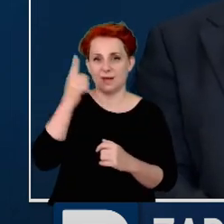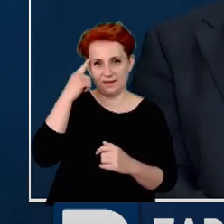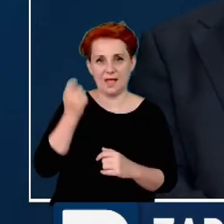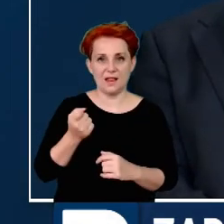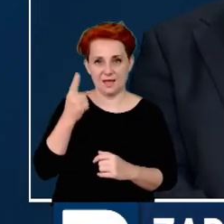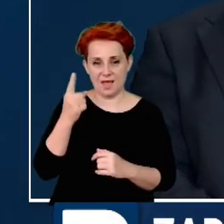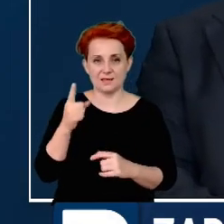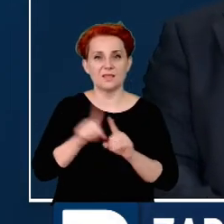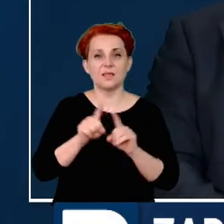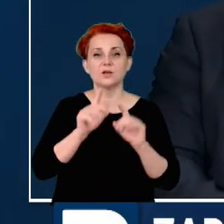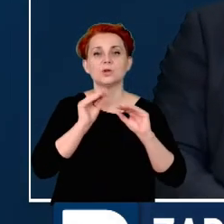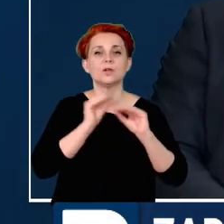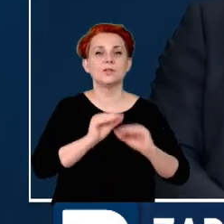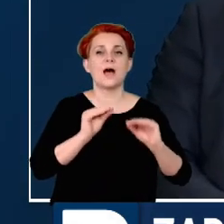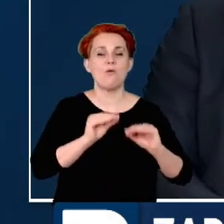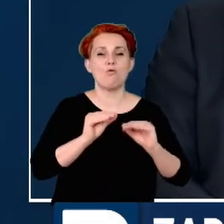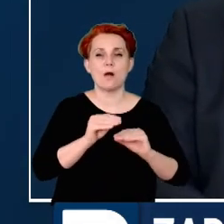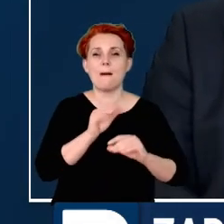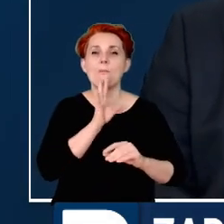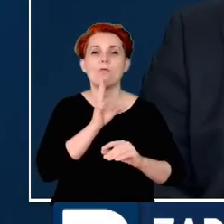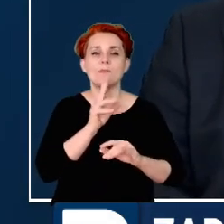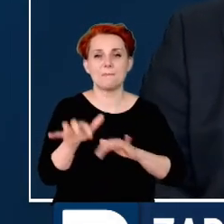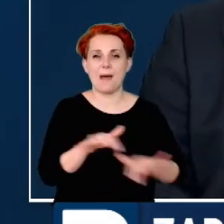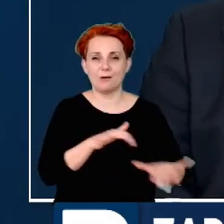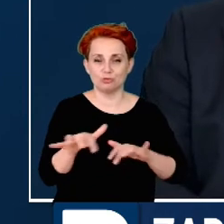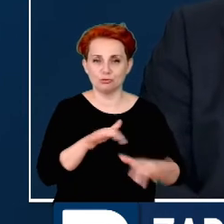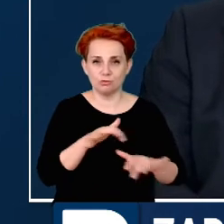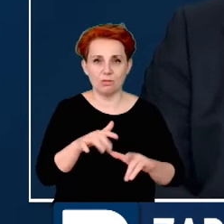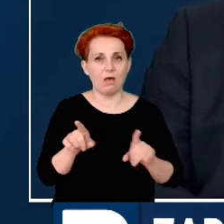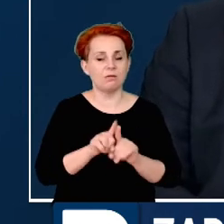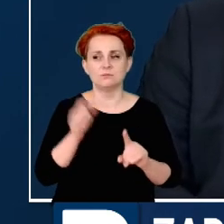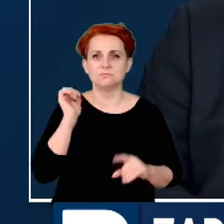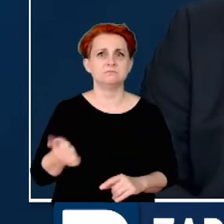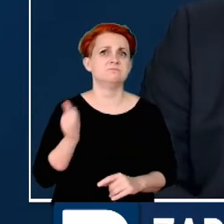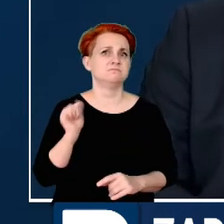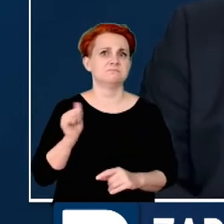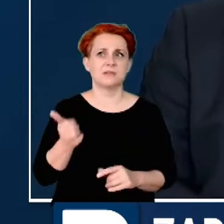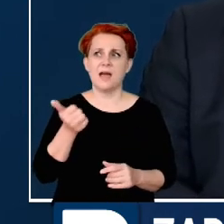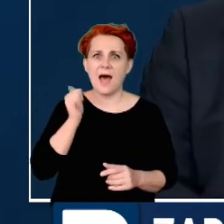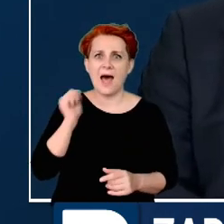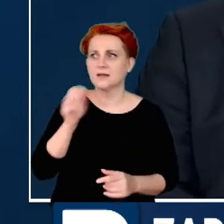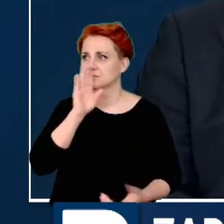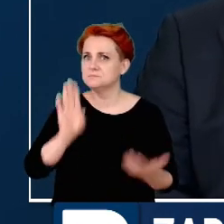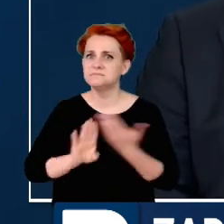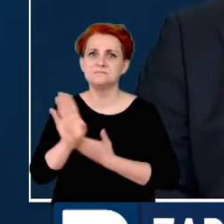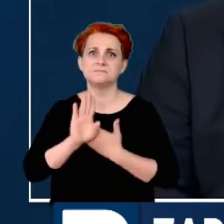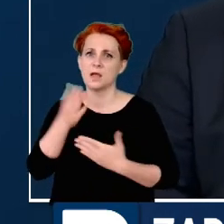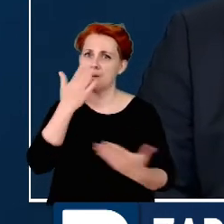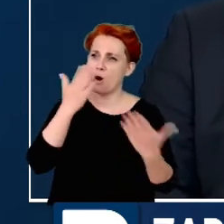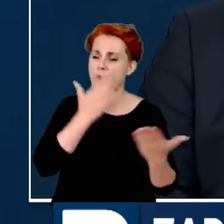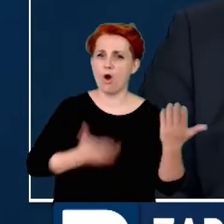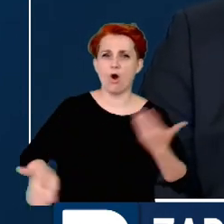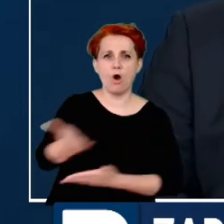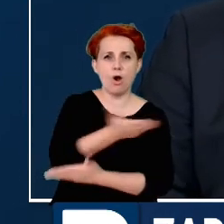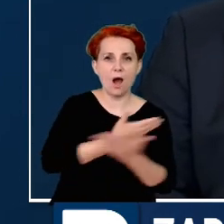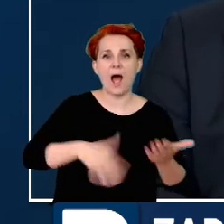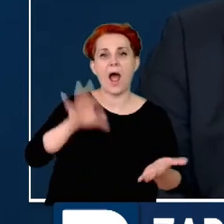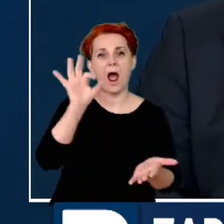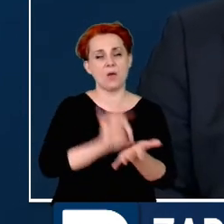uczenia maszynowego. Także kilku światowej klasy ekspertów przedstawiło nam swoje poglądy na ten temat. To akurat było się w